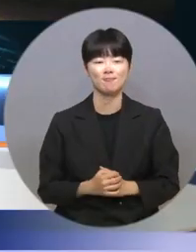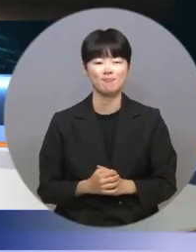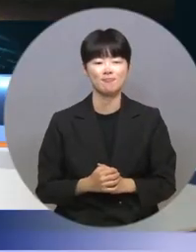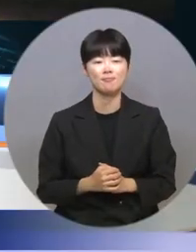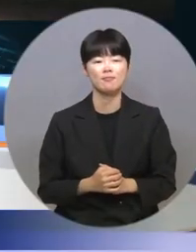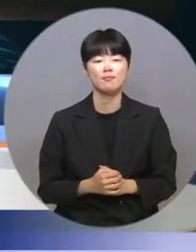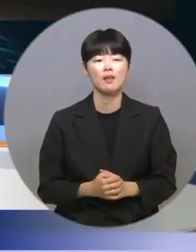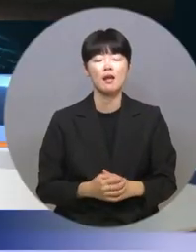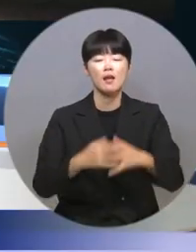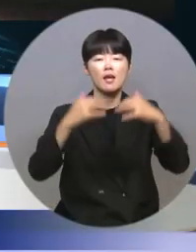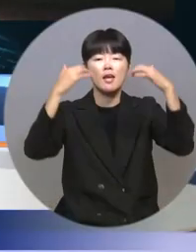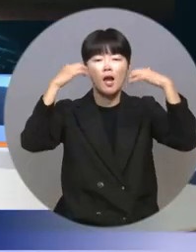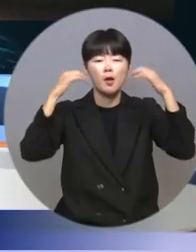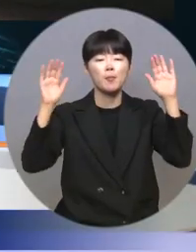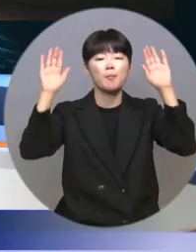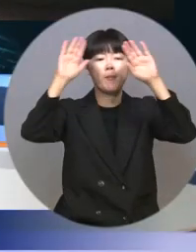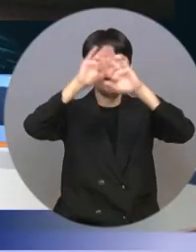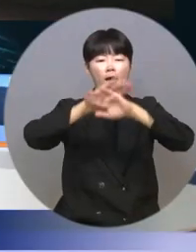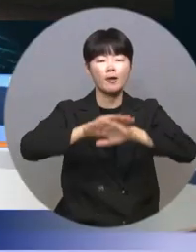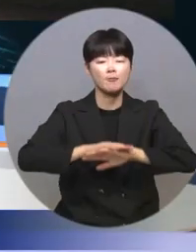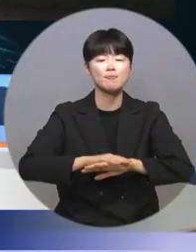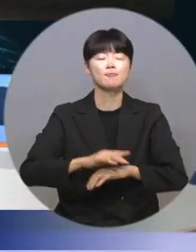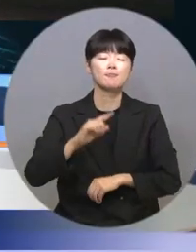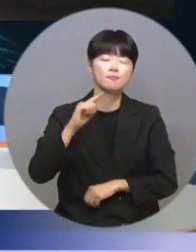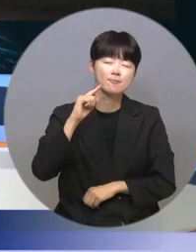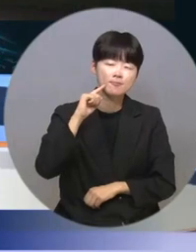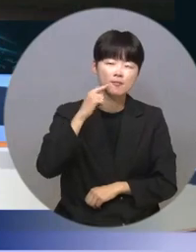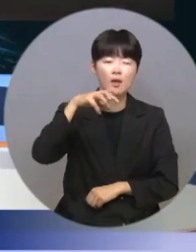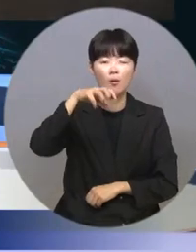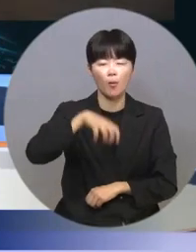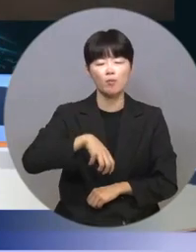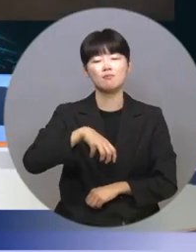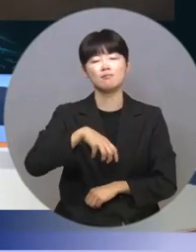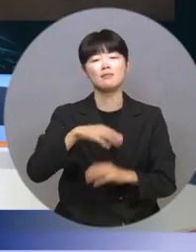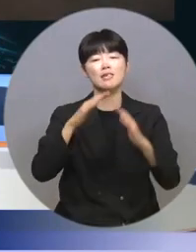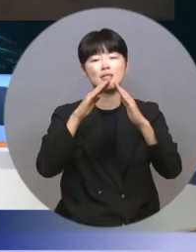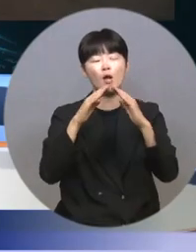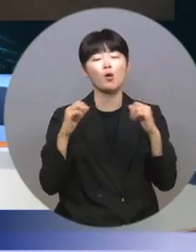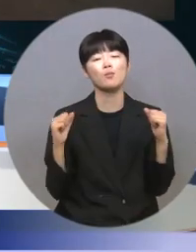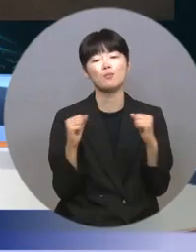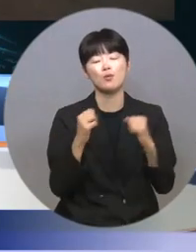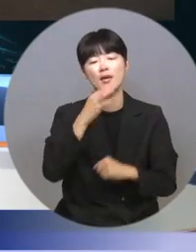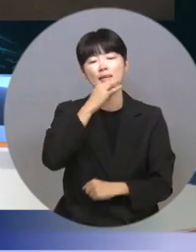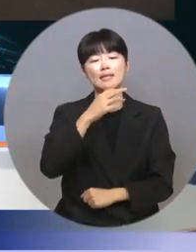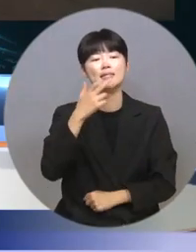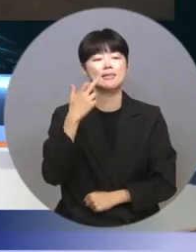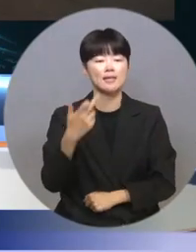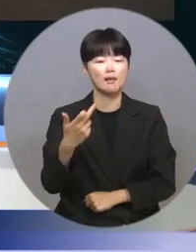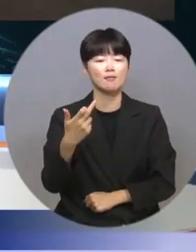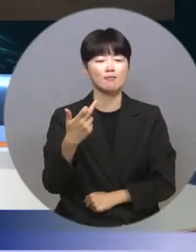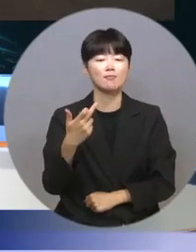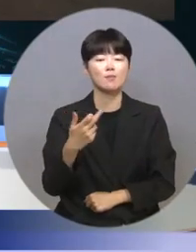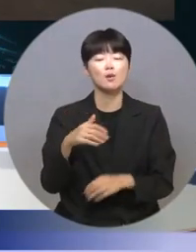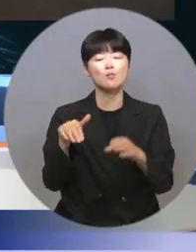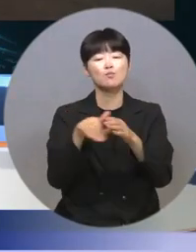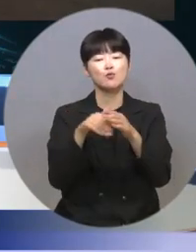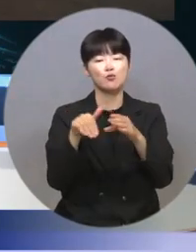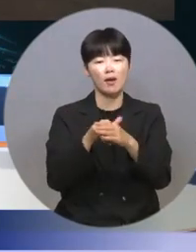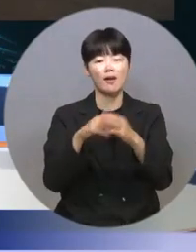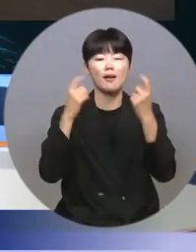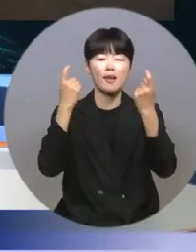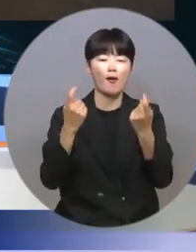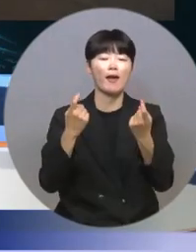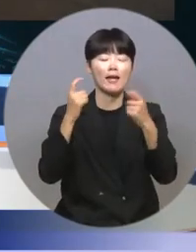한여름밤의 낭만을 즐길 수 있는 전북 익산의 문화재 야행이 성공적으로 진행됐습니다. 익산의 백제시대